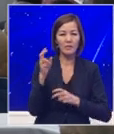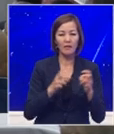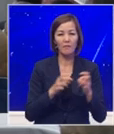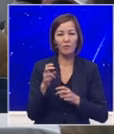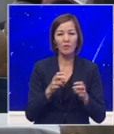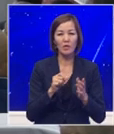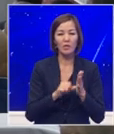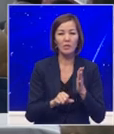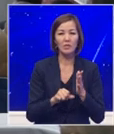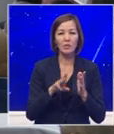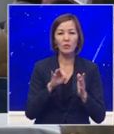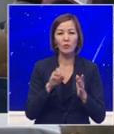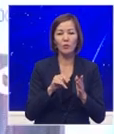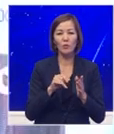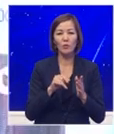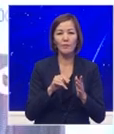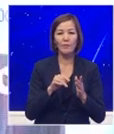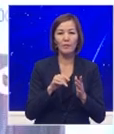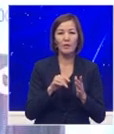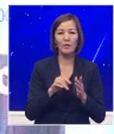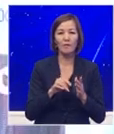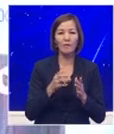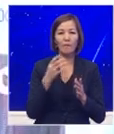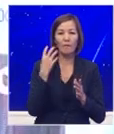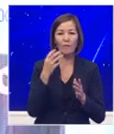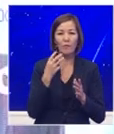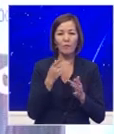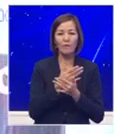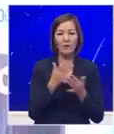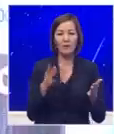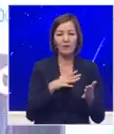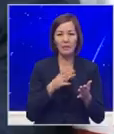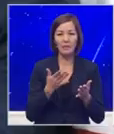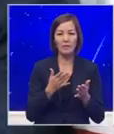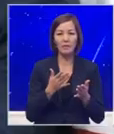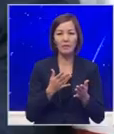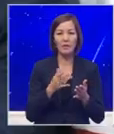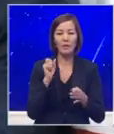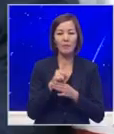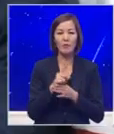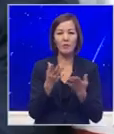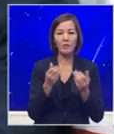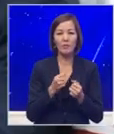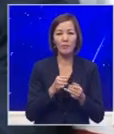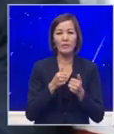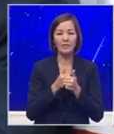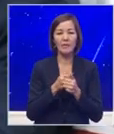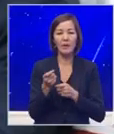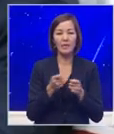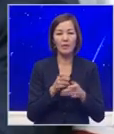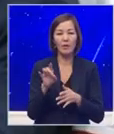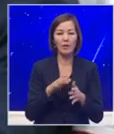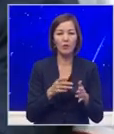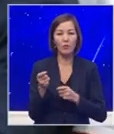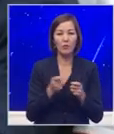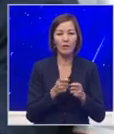переработать до 600 тонн томатов и 300 тонн фруктов в сутки соответствующее поручение главы области получили заместители Аким района